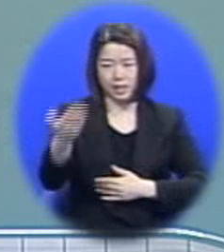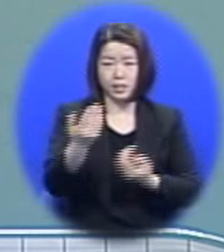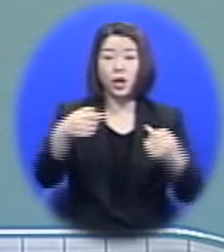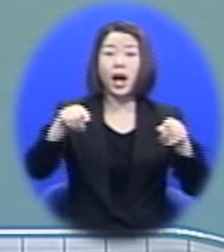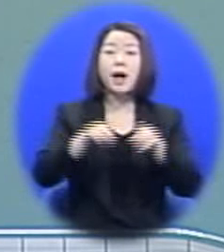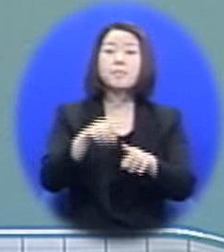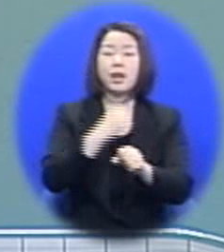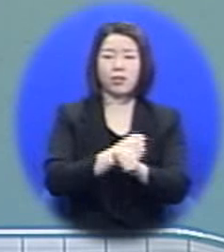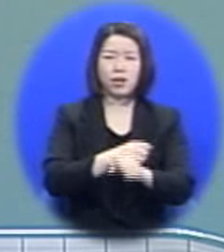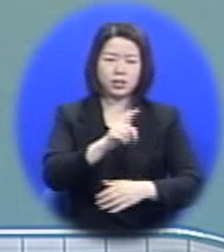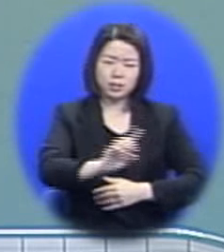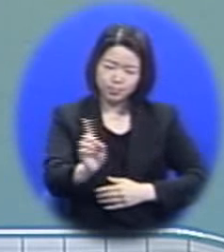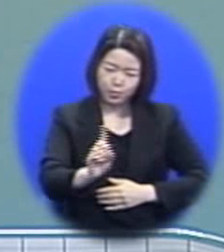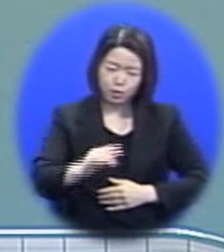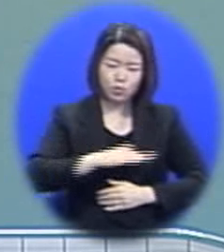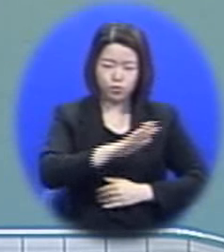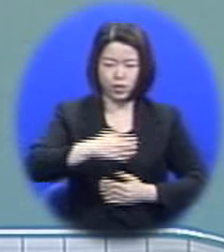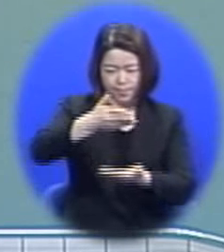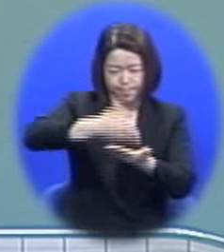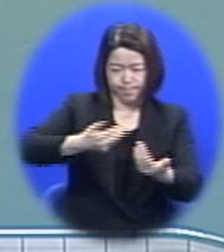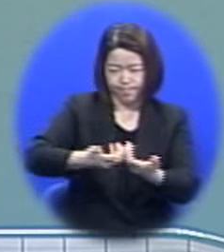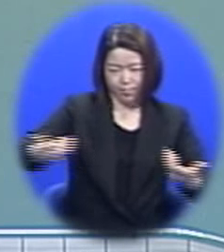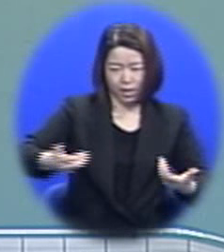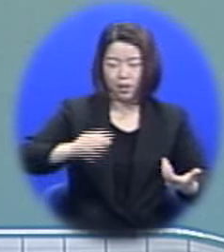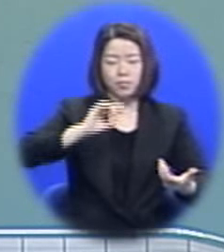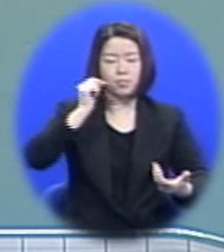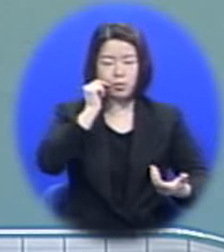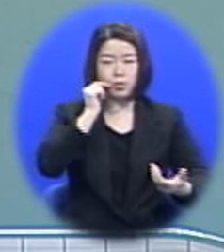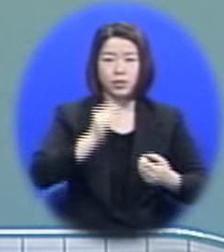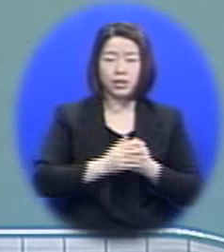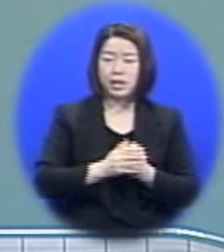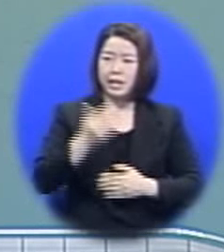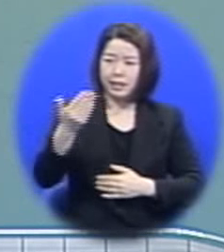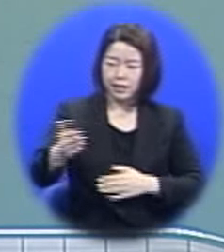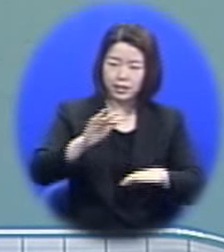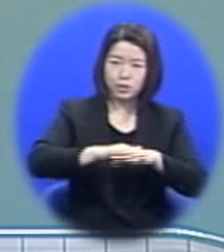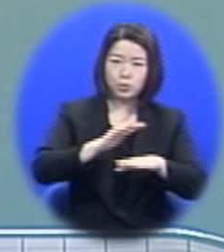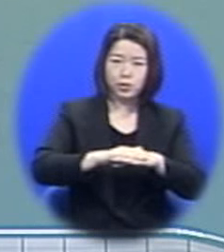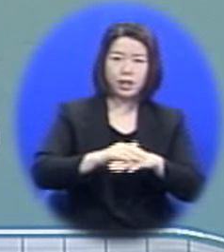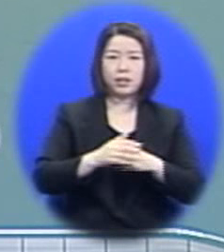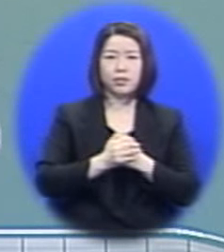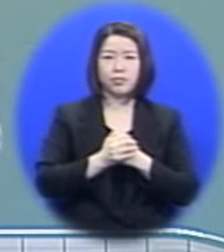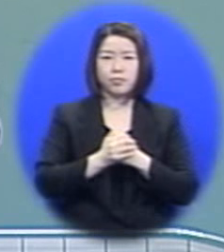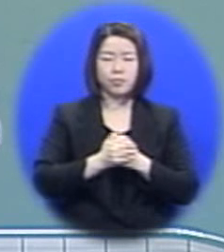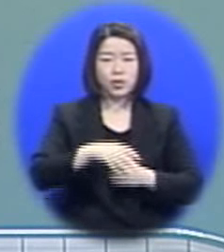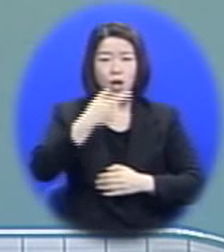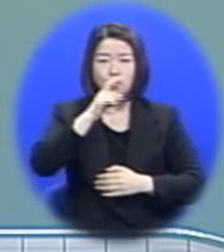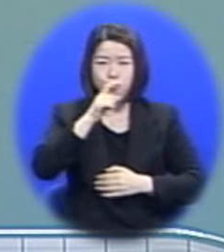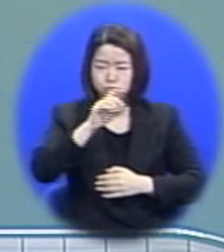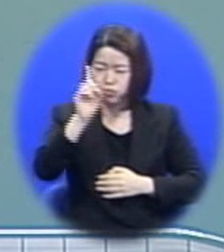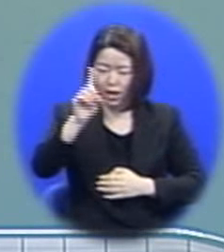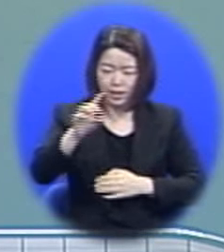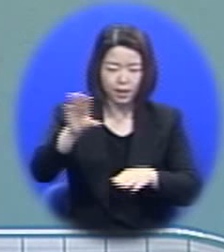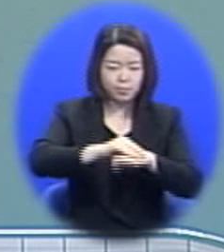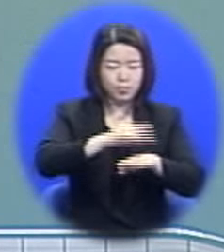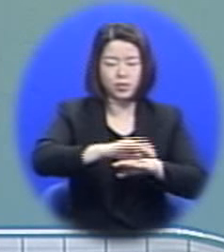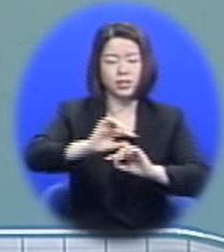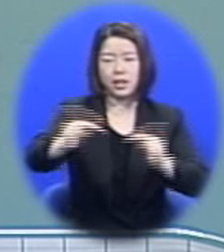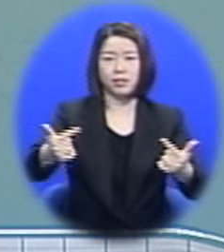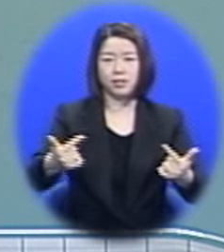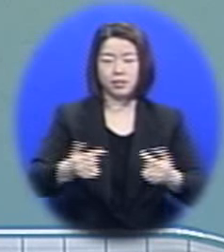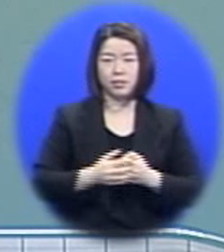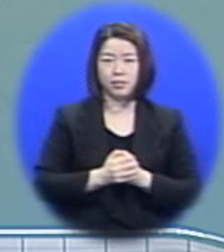거야. 그 무엇도 우리를 갈라놓지 못할 거야. 당신 손에 물방을 하나 묻히지 않게 할